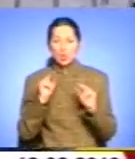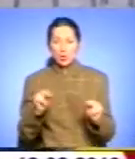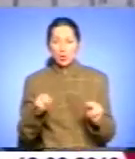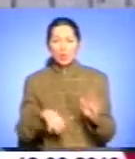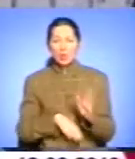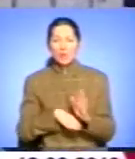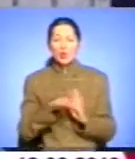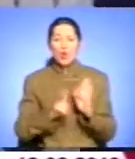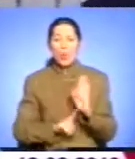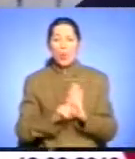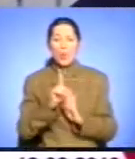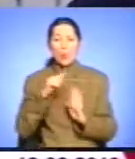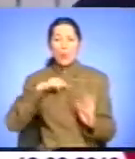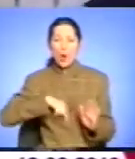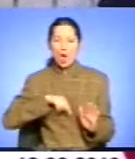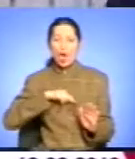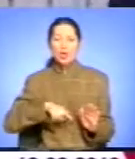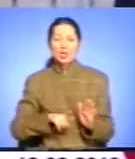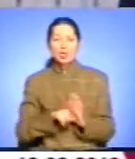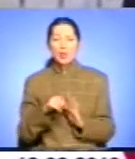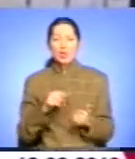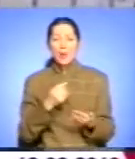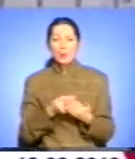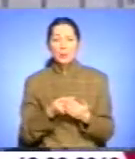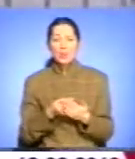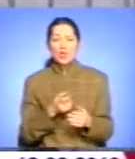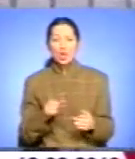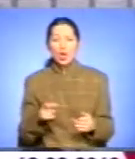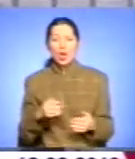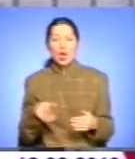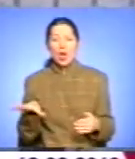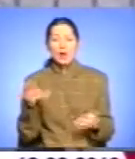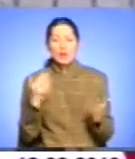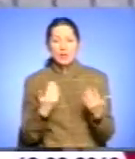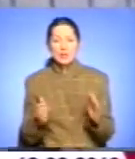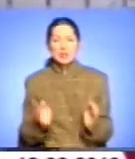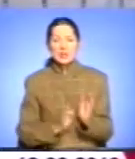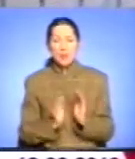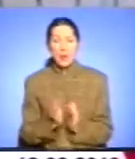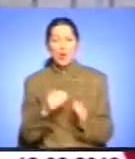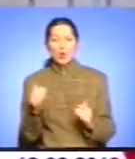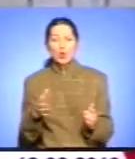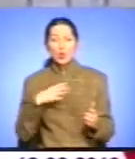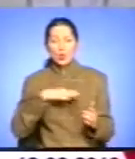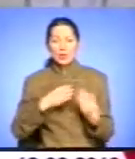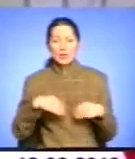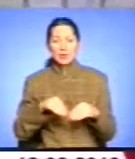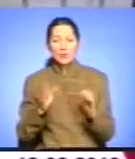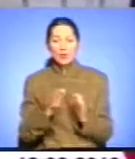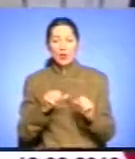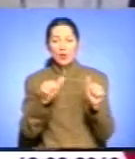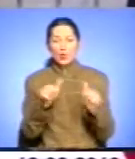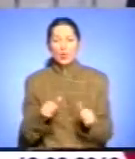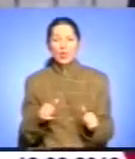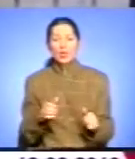принципи людського буття. Вже змалку цю душу плекало родинне коло, і формувало світогляд майбутнього борця за кращу